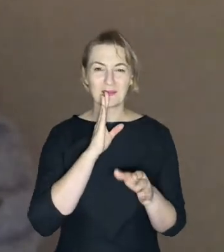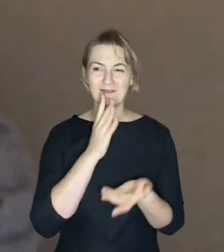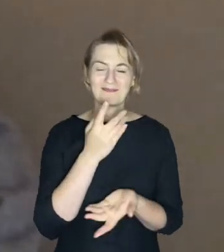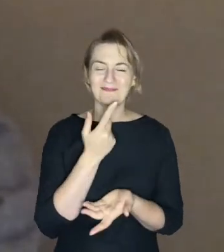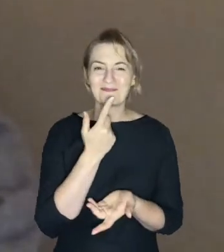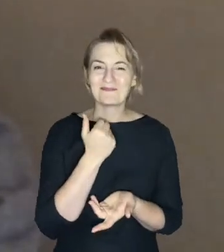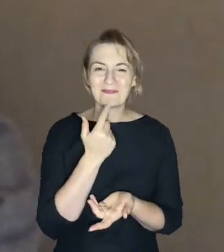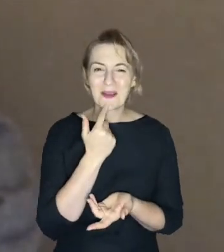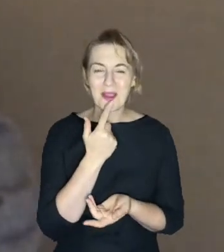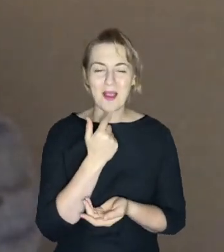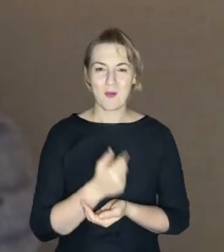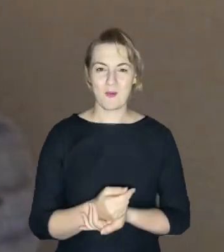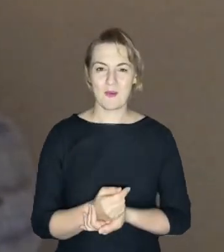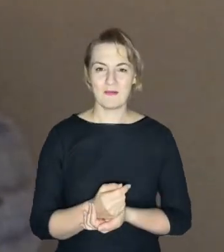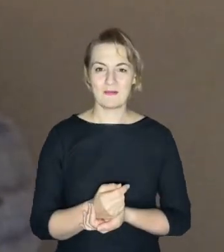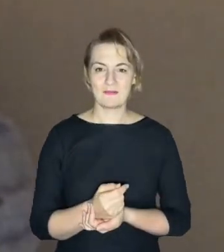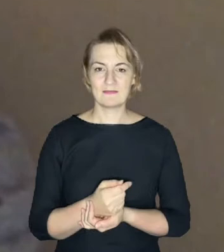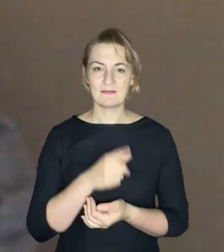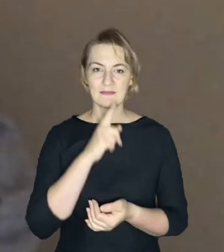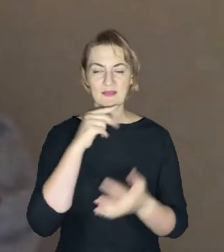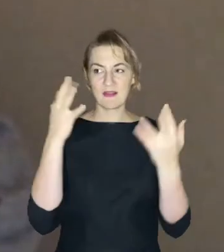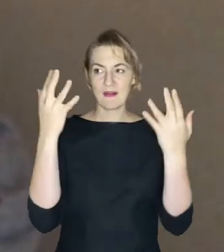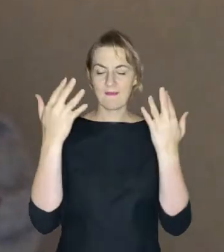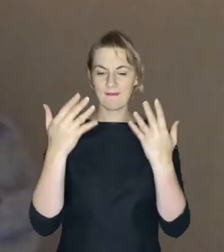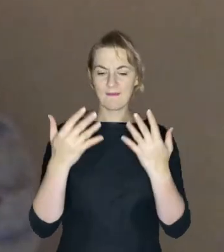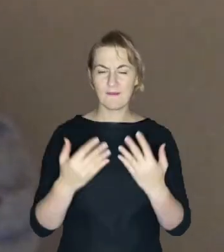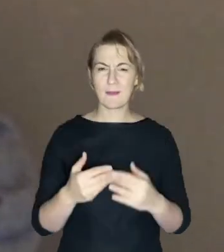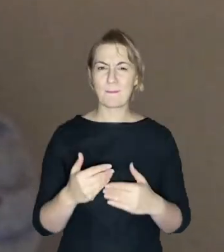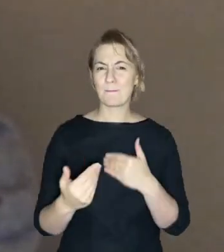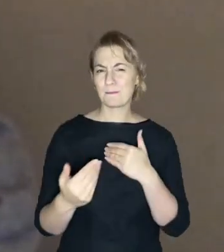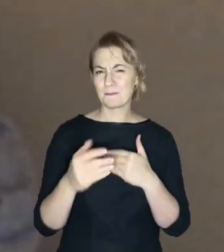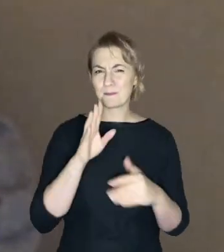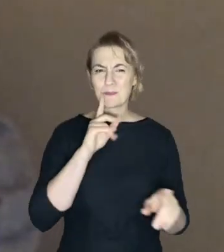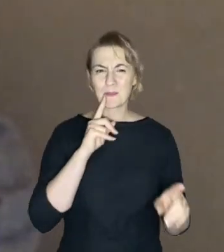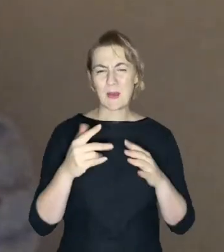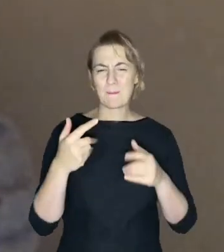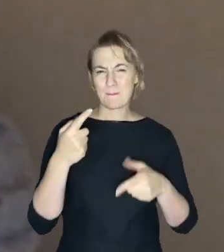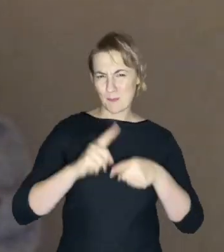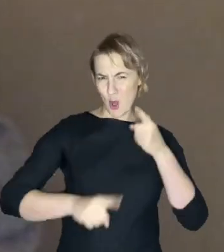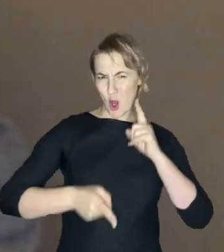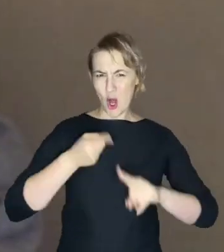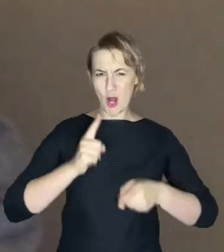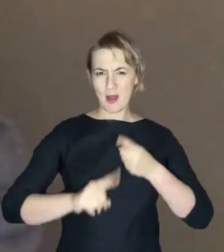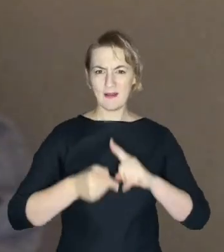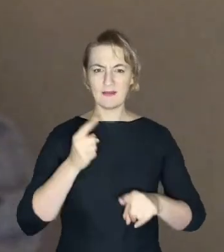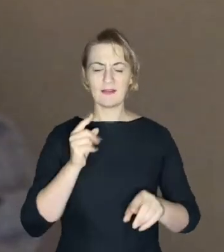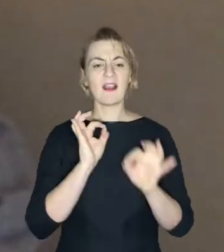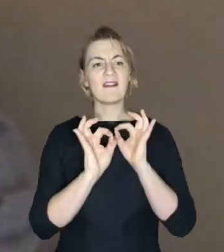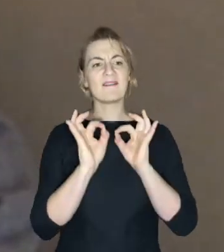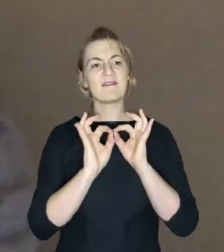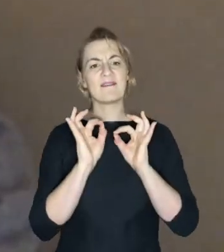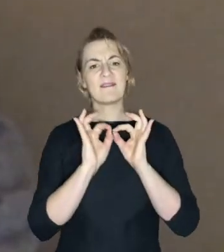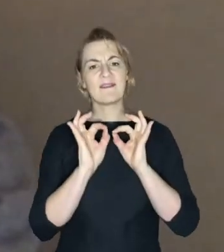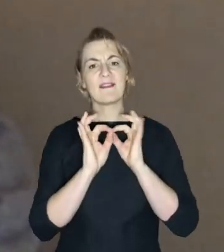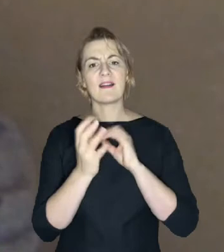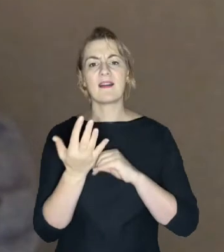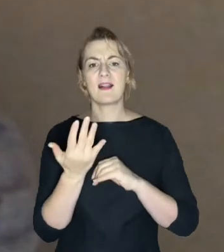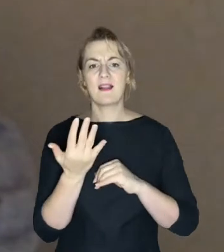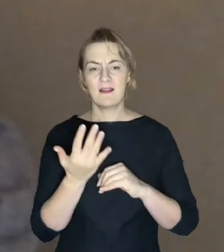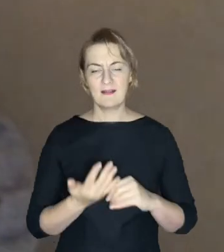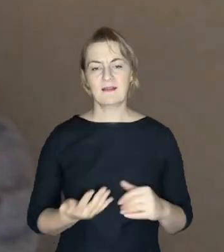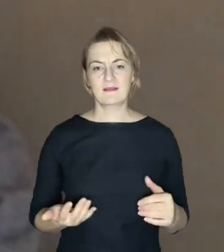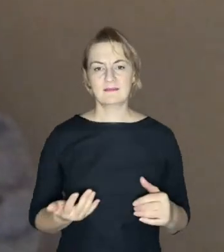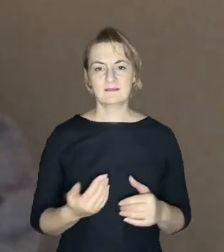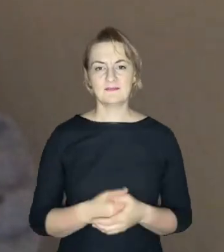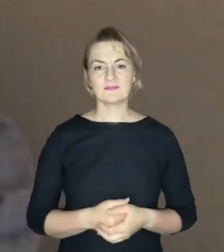jest kalkulacja czysto jakaś polityczna, oparta na kunktatorstwie i na